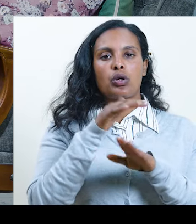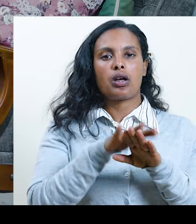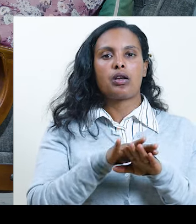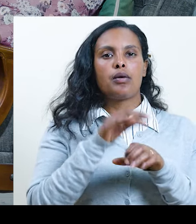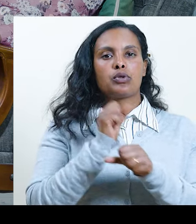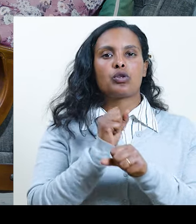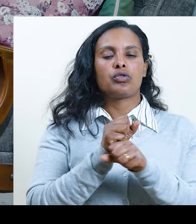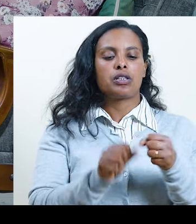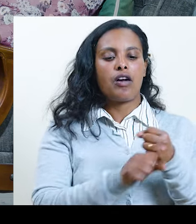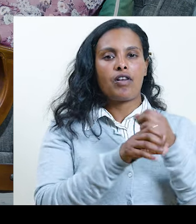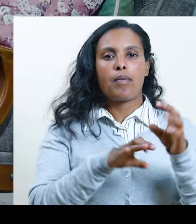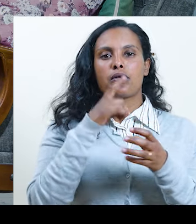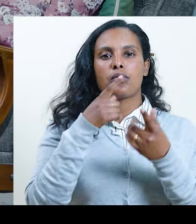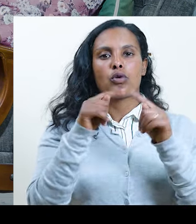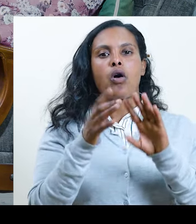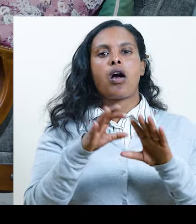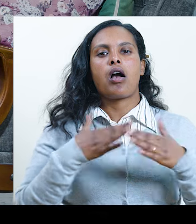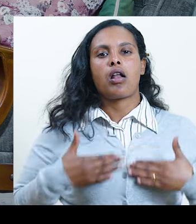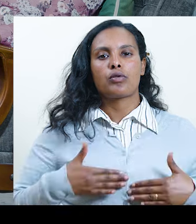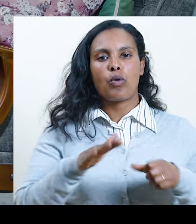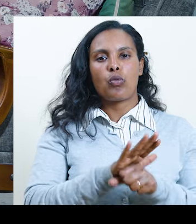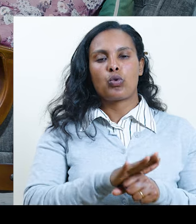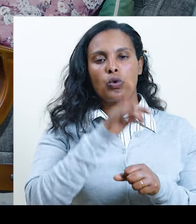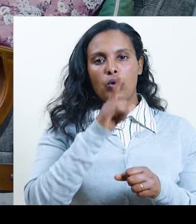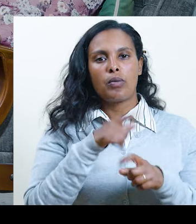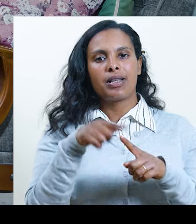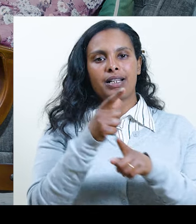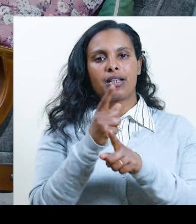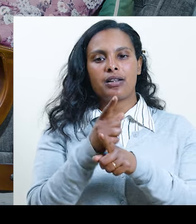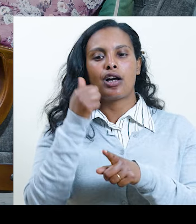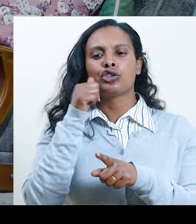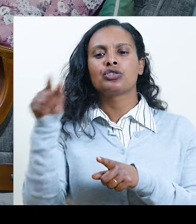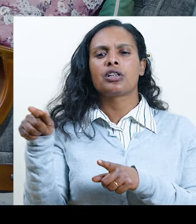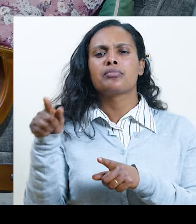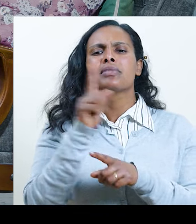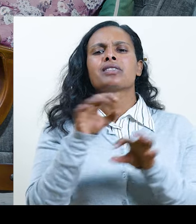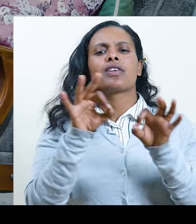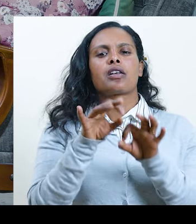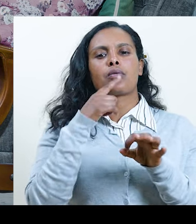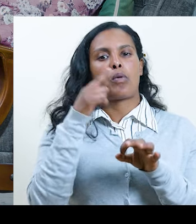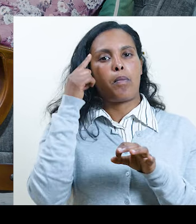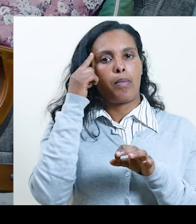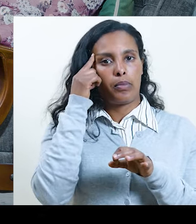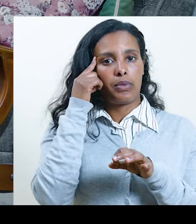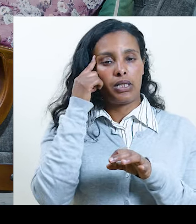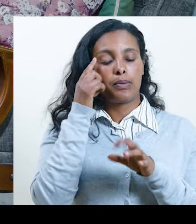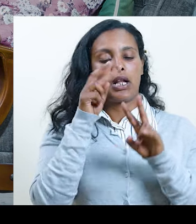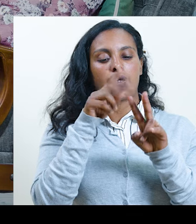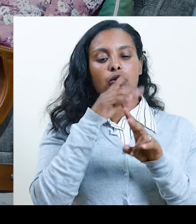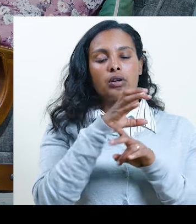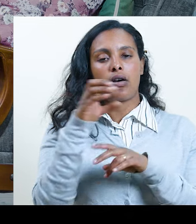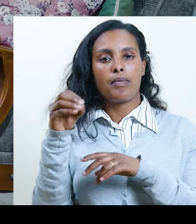የደረሰባቸው ሴቶች ጋር የሚሰሩ ድጋፍ ለማድረግ የሚጥሩ አካላትን በሙሉ በትክክል ያቺ ሴት ምን ያስፈልጋታል የሚለው ነገር